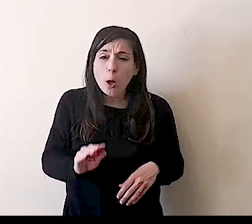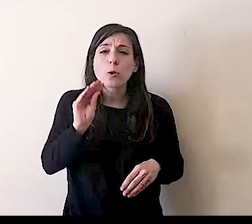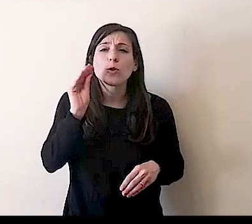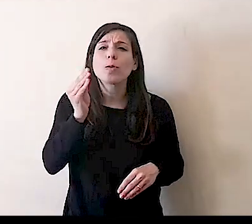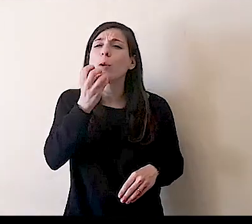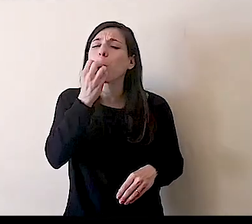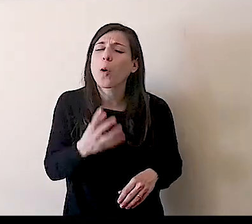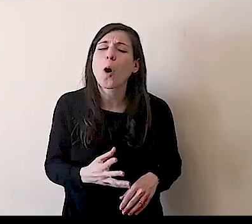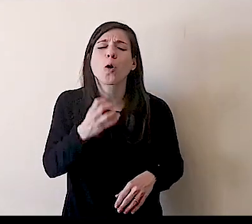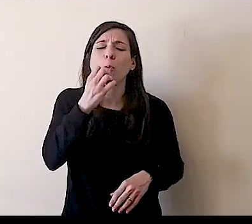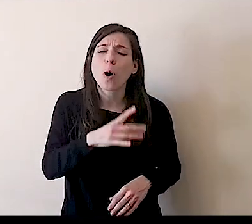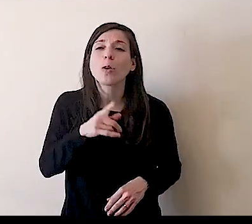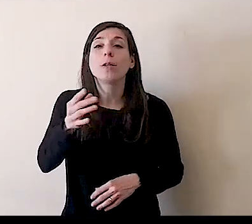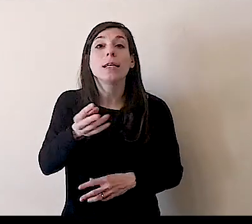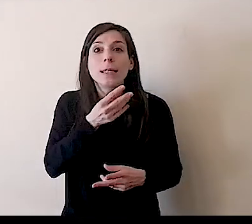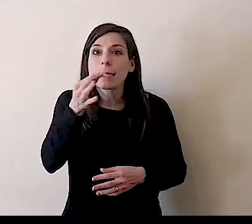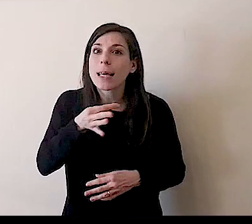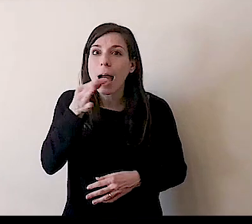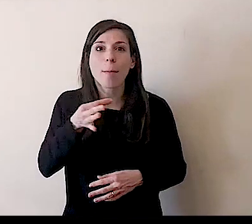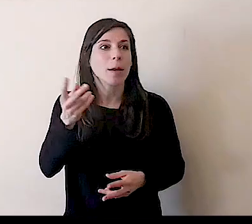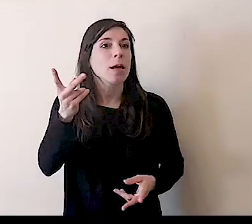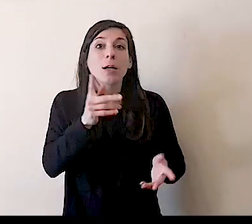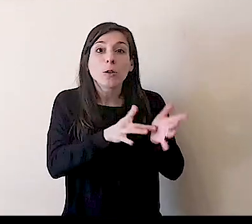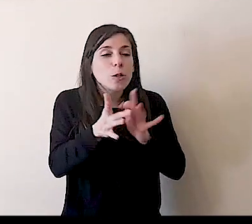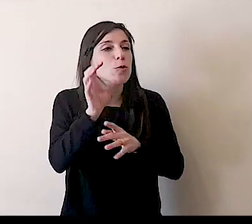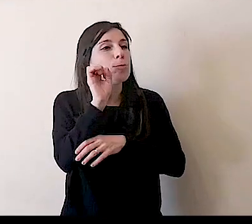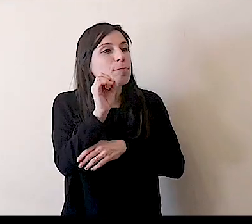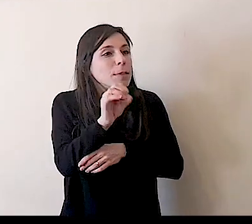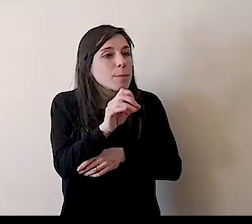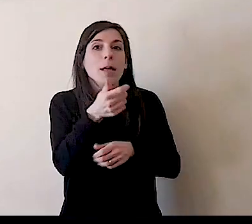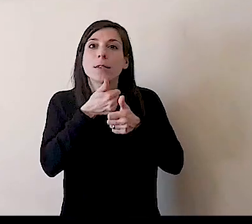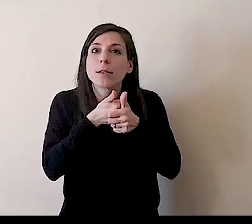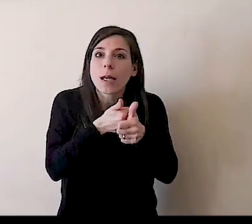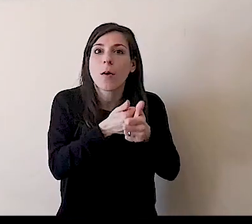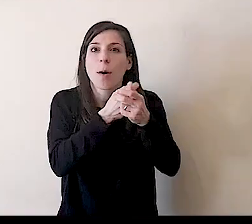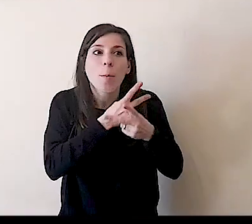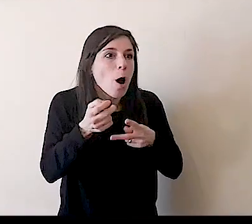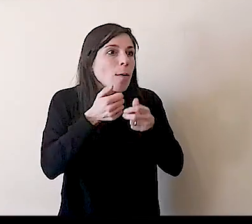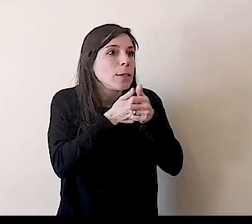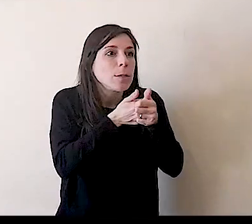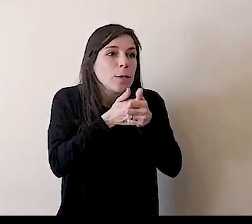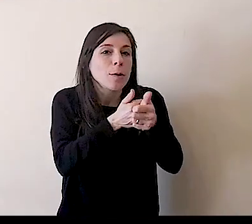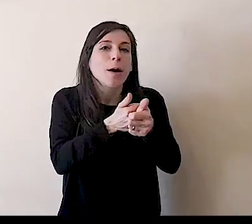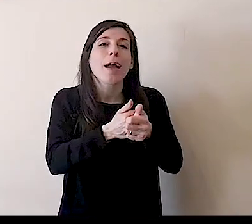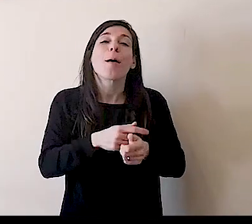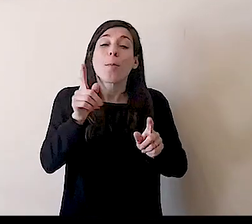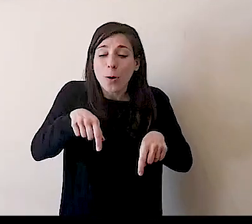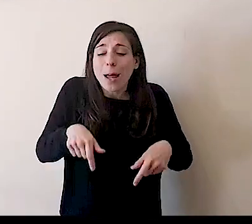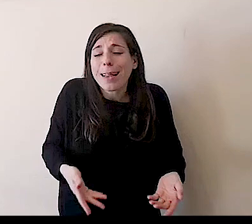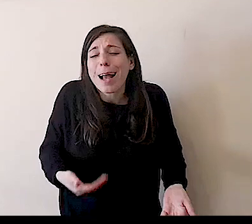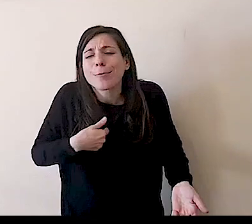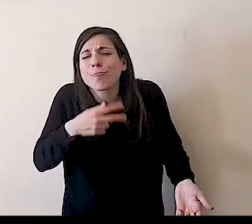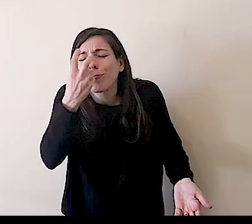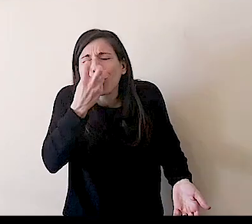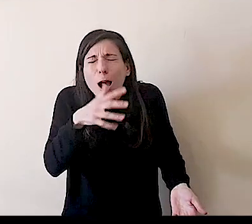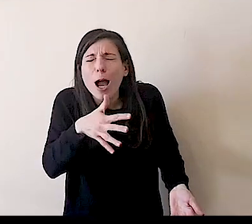giovane aveva sempre cercato di seguire gli insegnamenti di gesù ciao anche adesso che sono quasi cieco